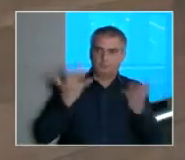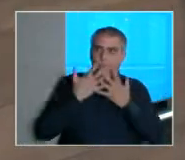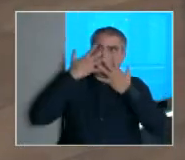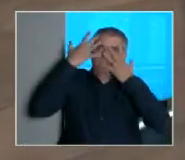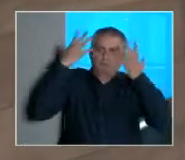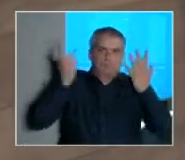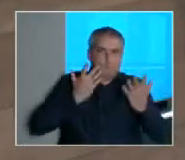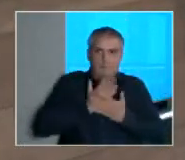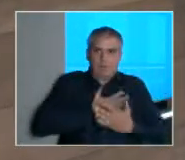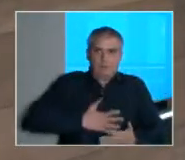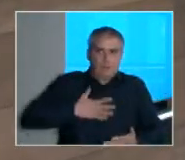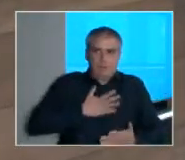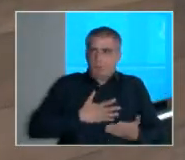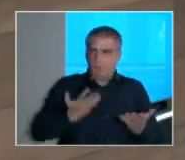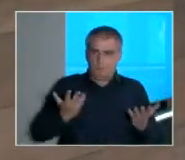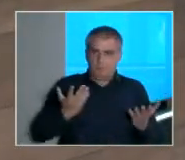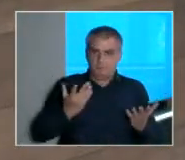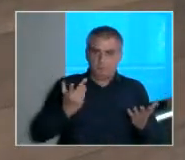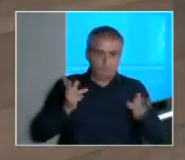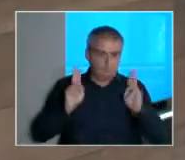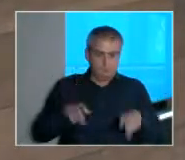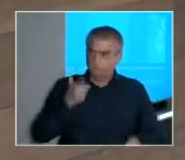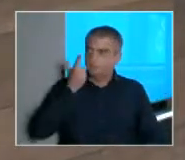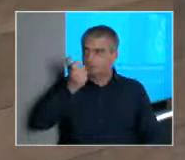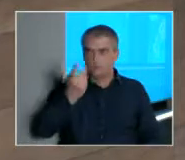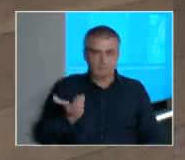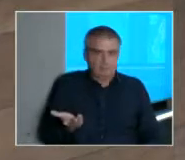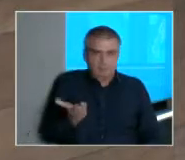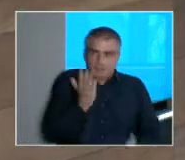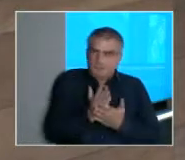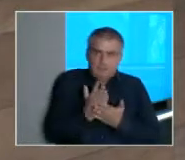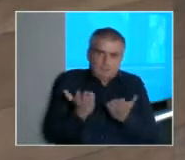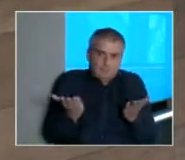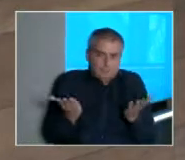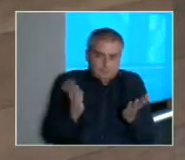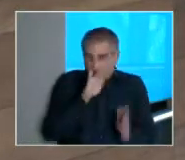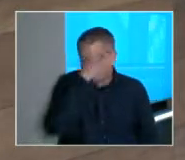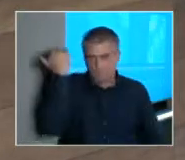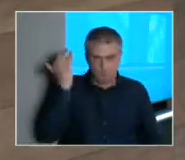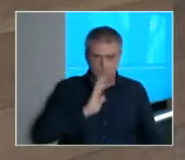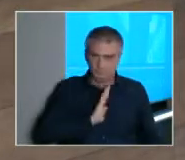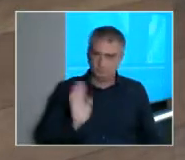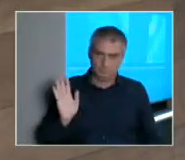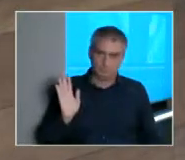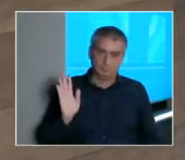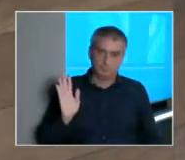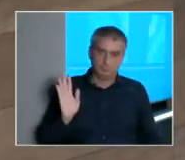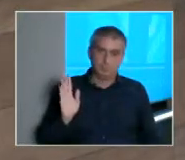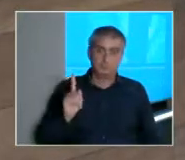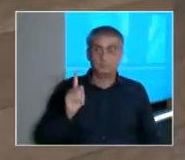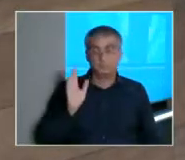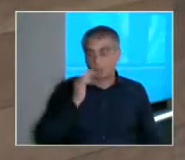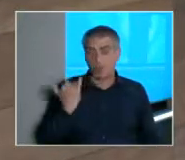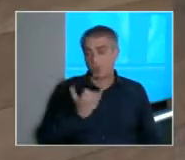לממדים מאוד לא נעימים, עד כדי ירי, שזה כבר עבר את הגבול. והם